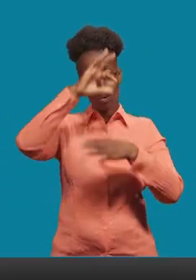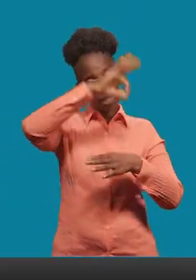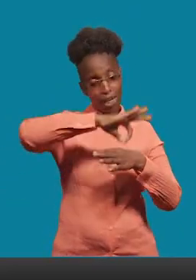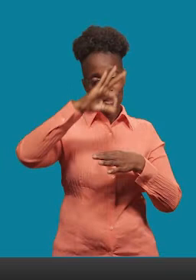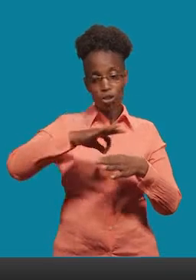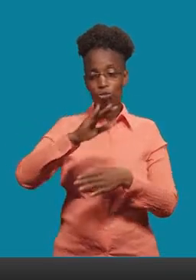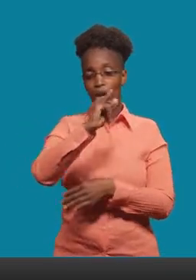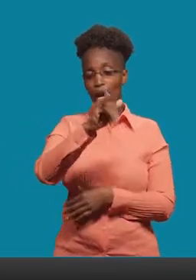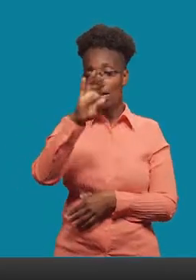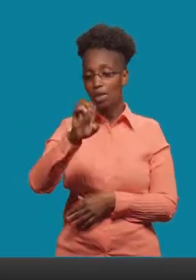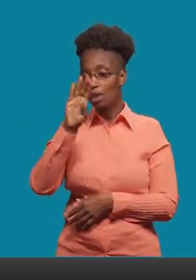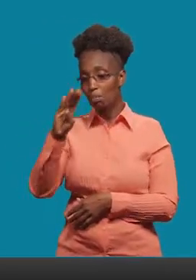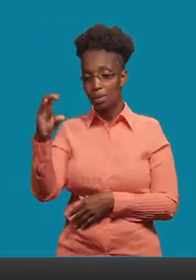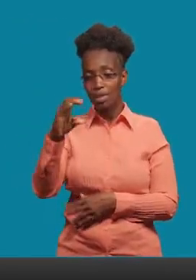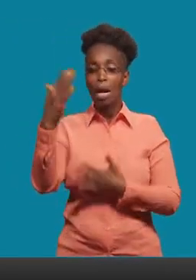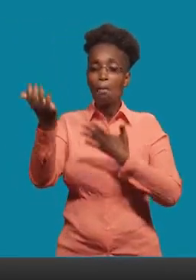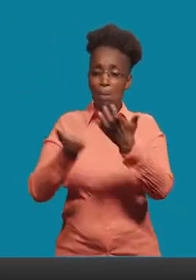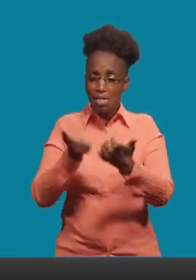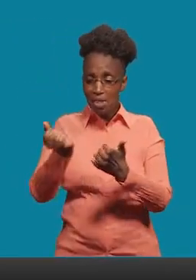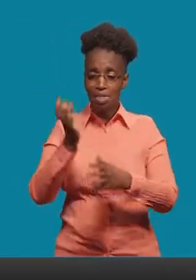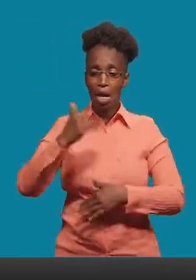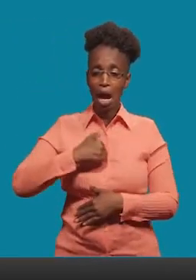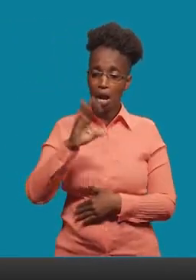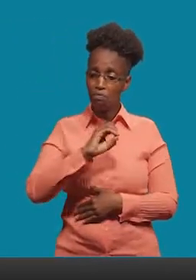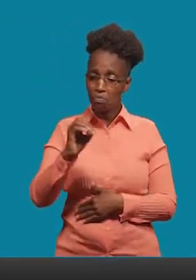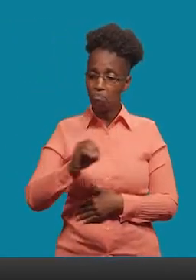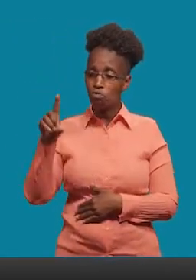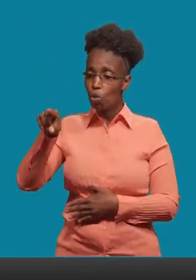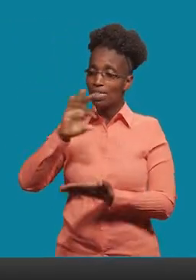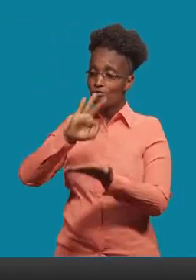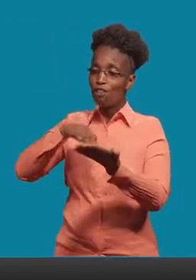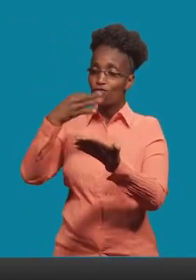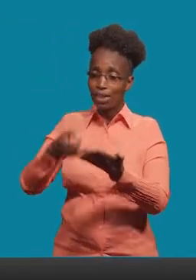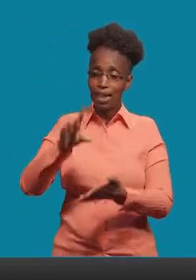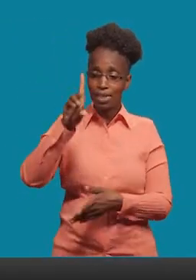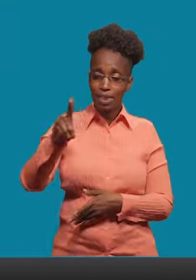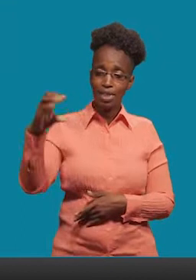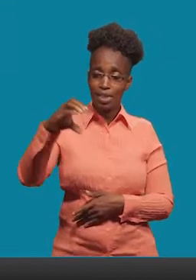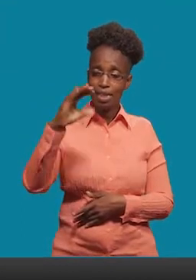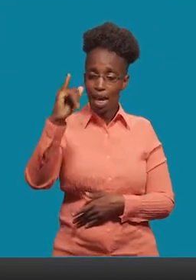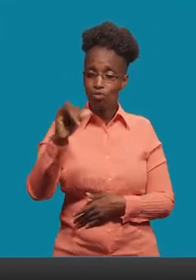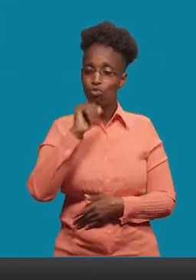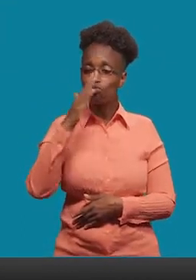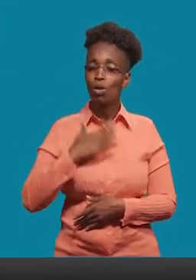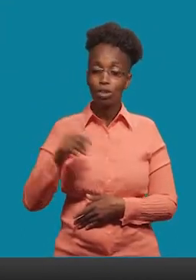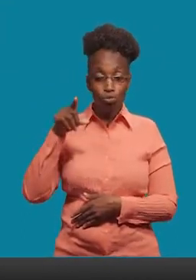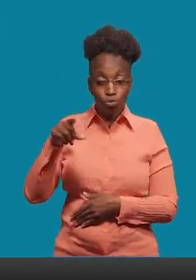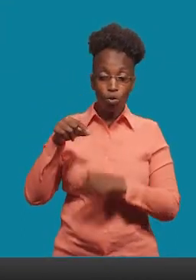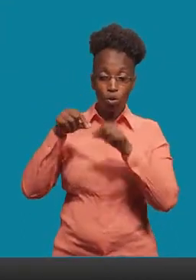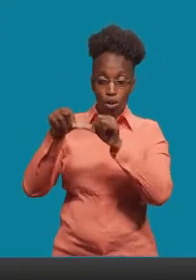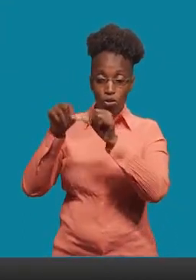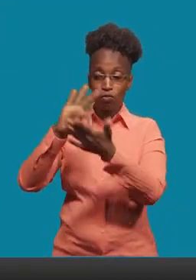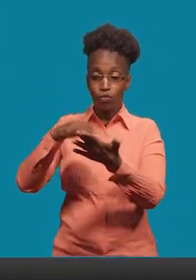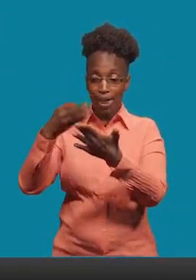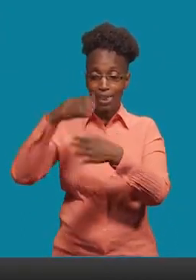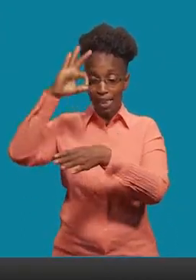IEBC. You have no business in IEBC. You have failed as DCI. We don't want you to fail